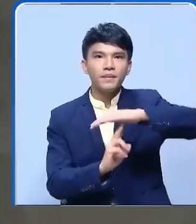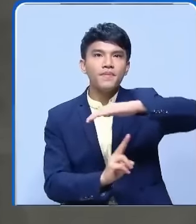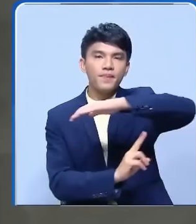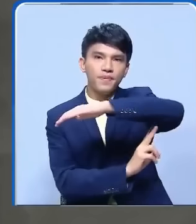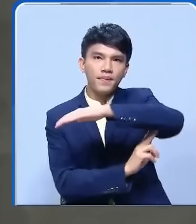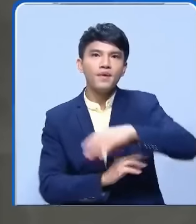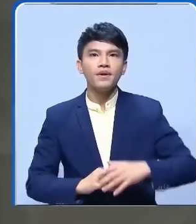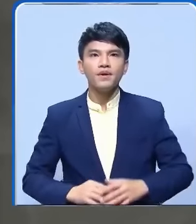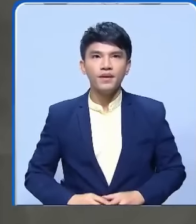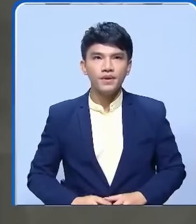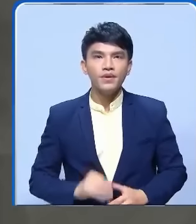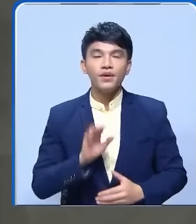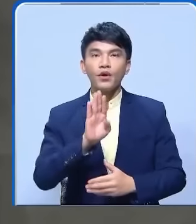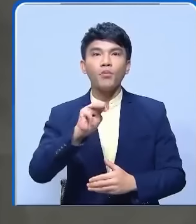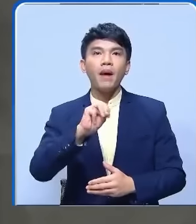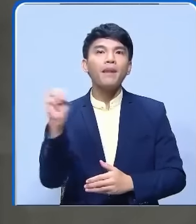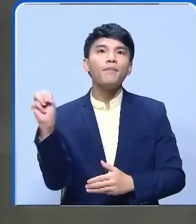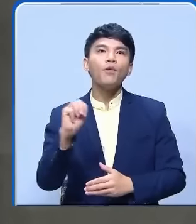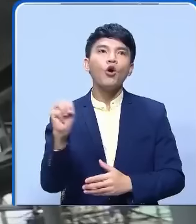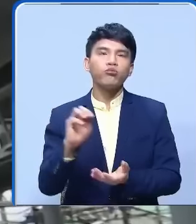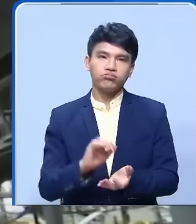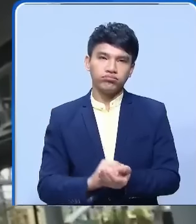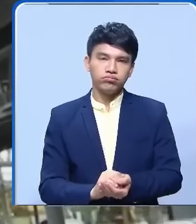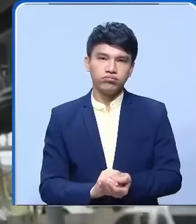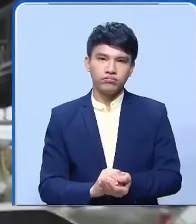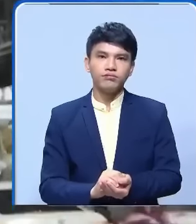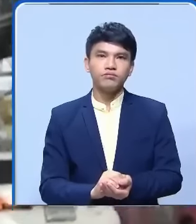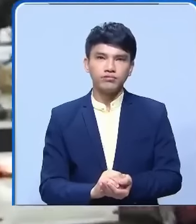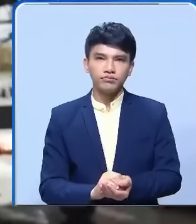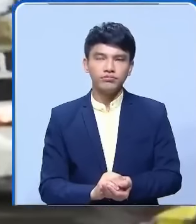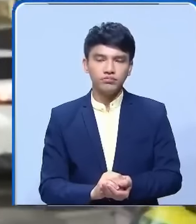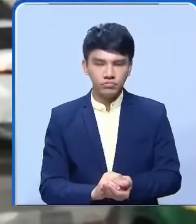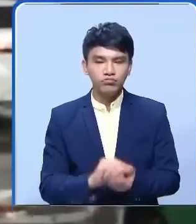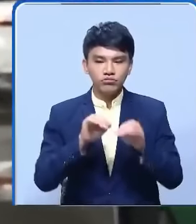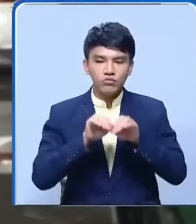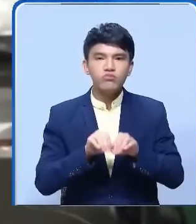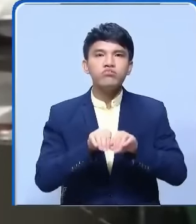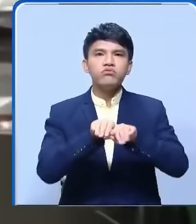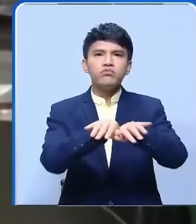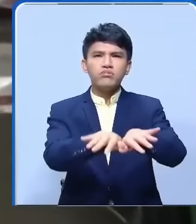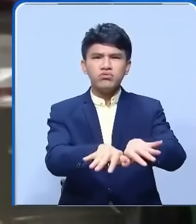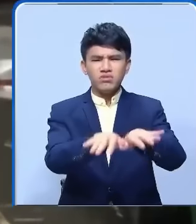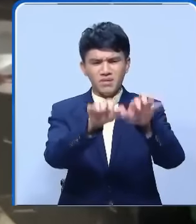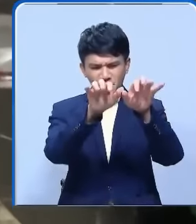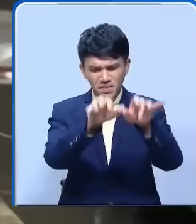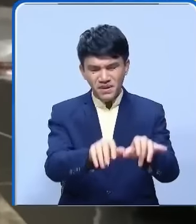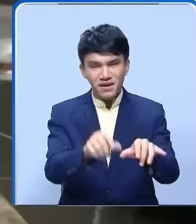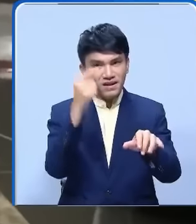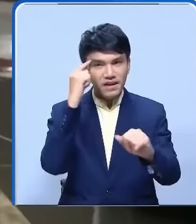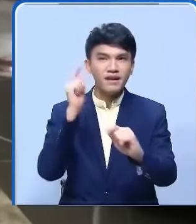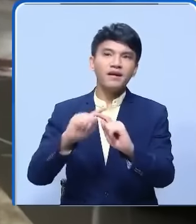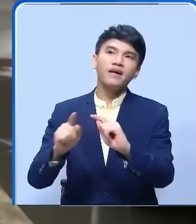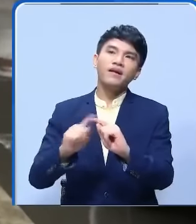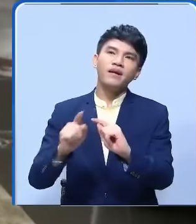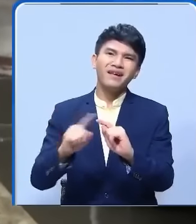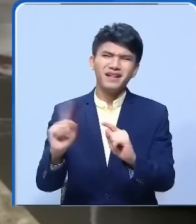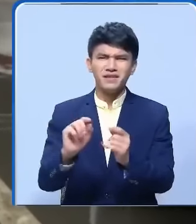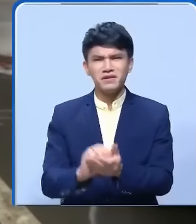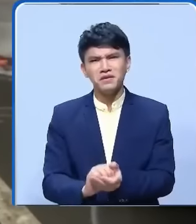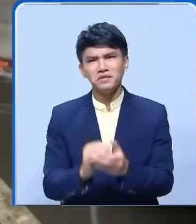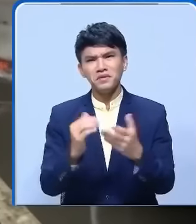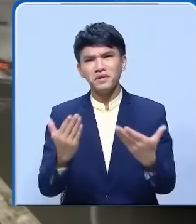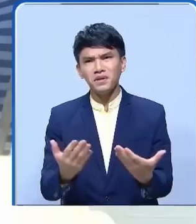แห่งหนึ่งย่านบางกะปิหลังจากที่คลิปถูกเผยแพร่ไปก็มีชาวเน็ตหลายคนเข้าไปแสดงความคิดเห็นต่างๆนานาเลยบางคนบอกว่า